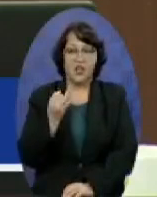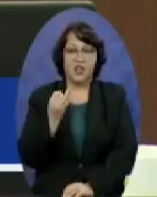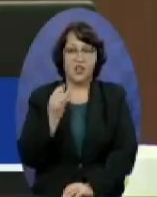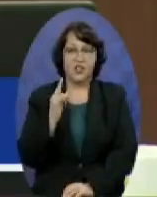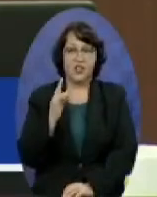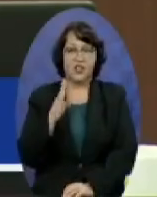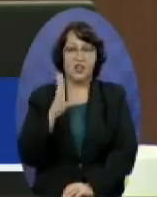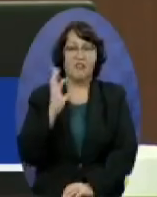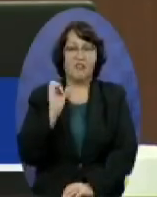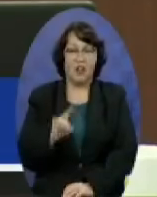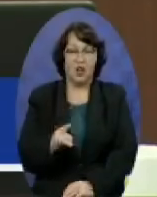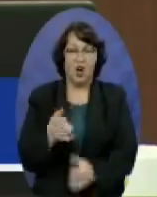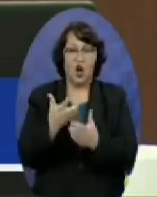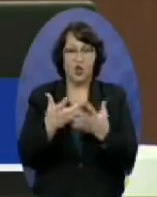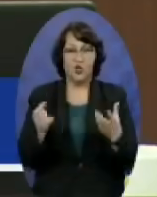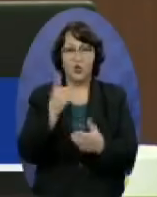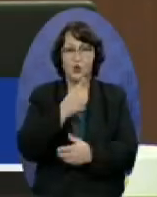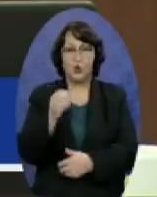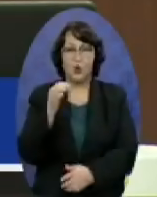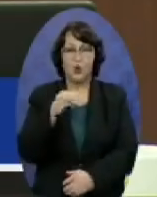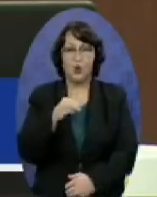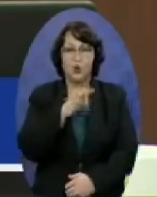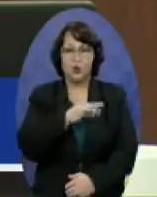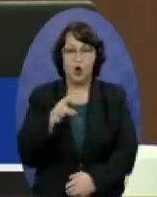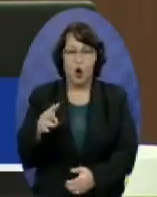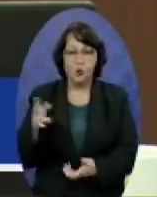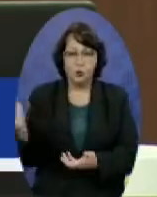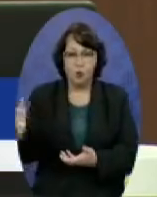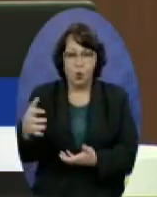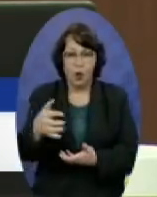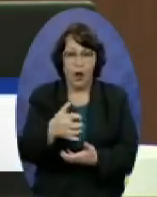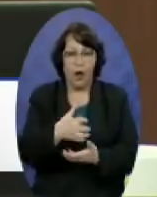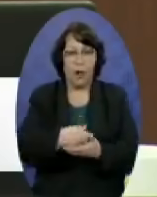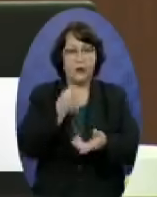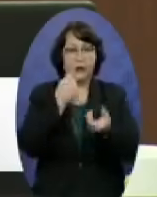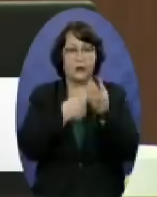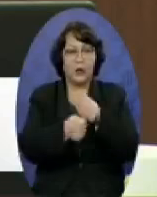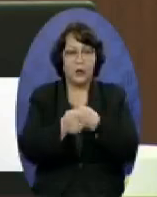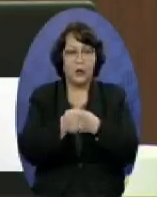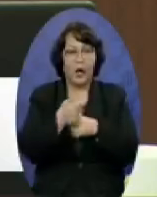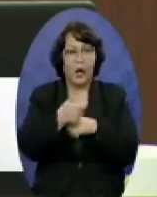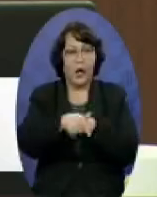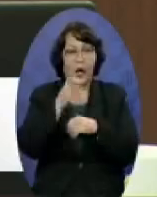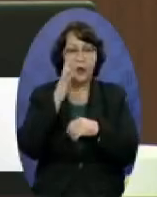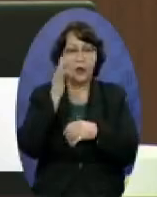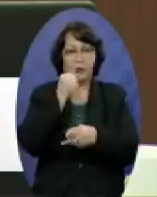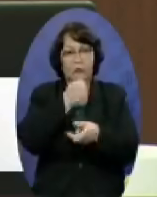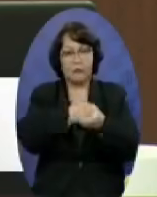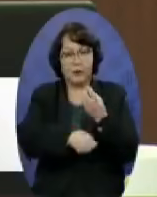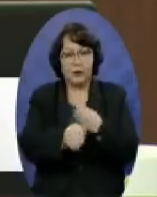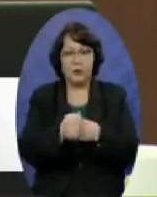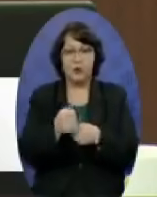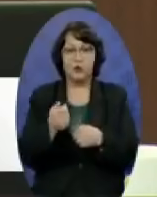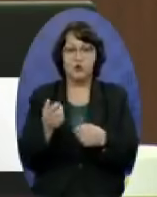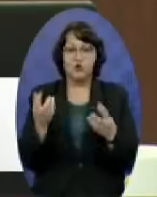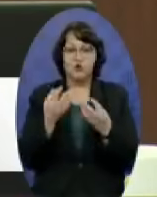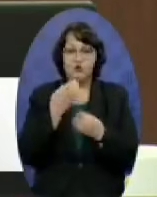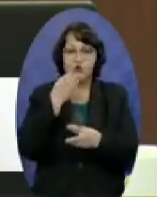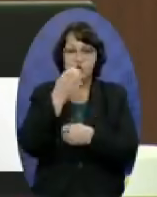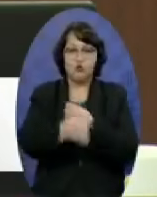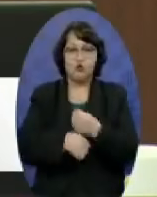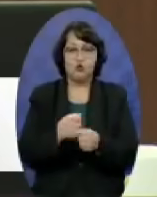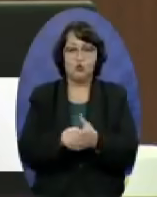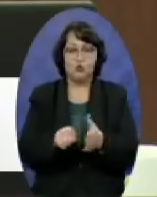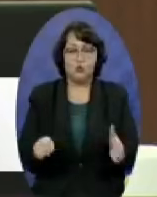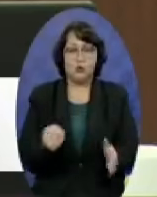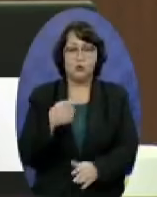Хичнээн 15-аар 100-аар нь түүж гаргаж яана. Энээс болж одоо илт цөөхөн жилийн дотор 5-6